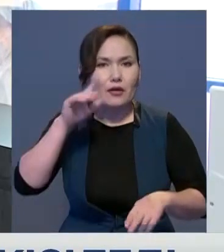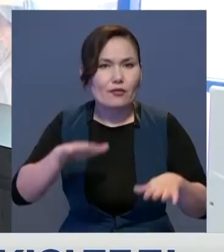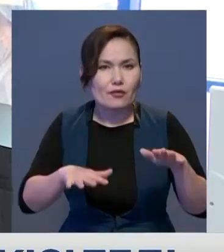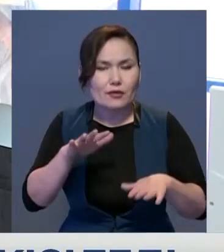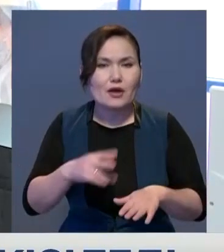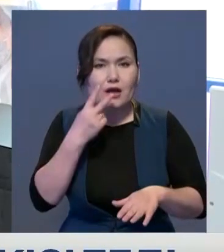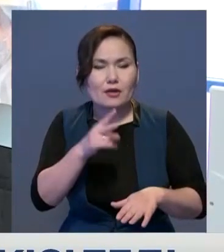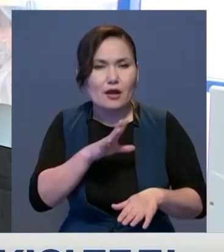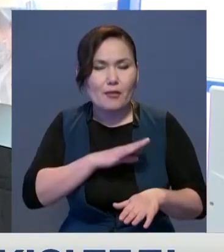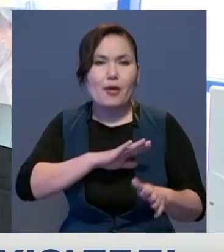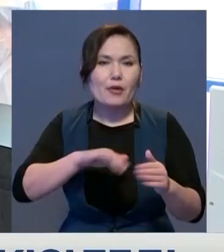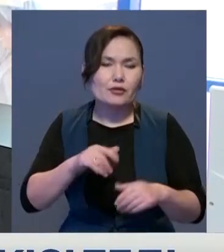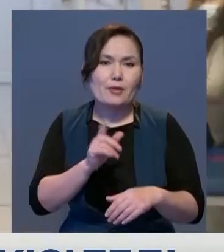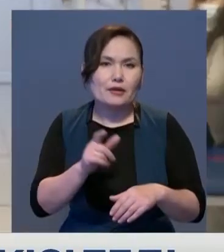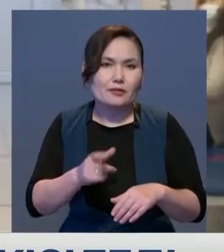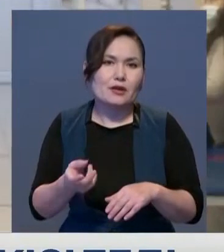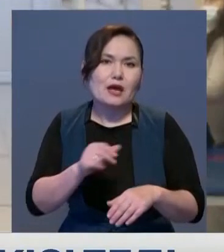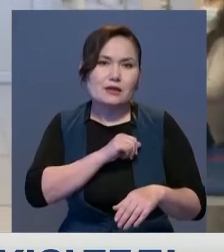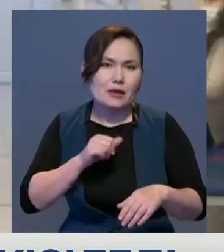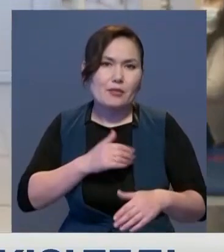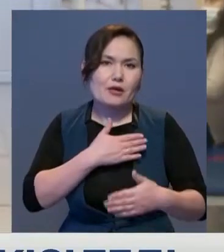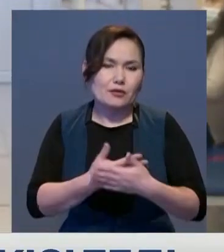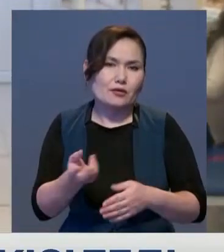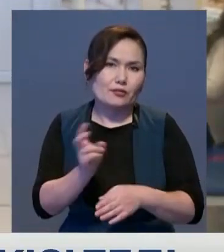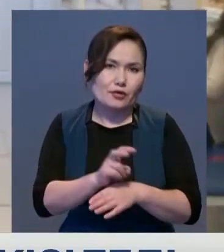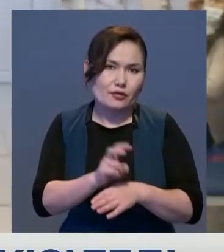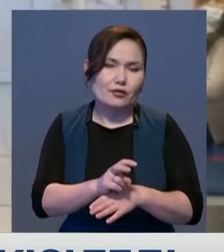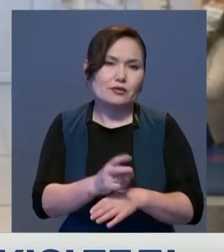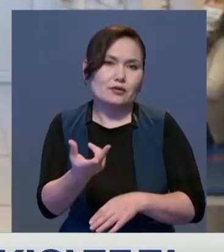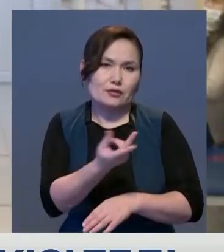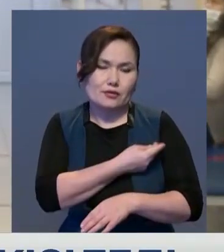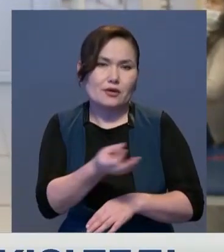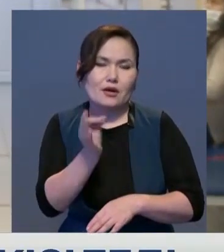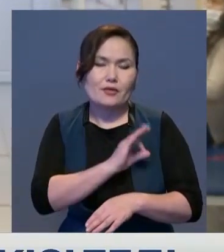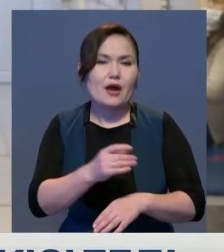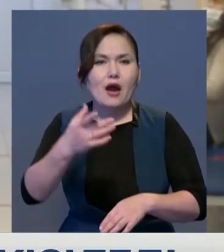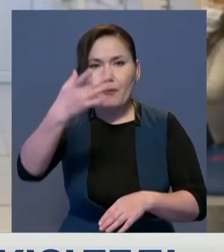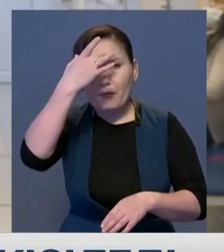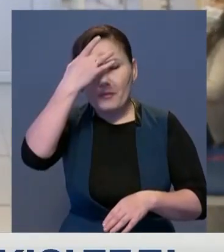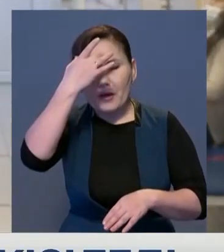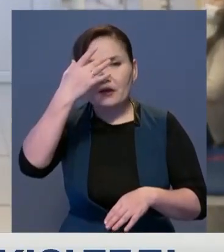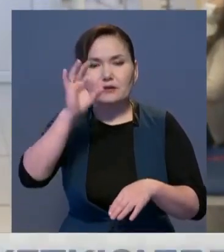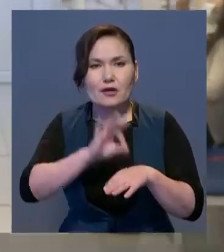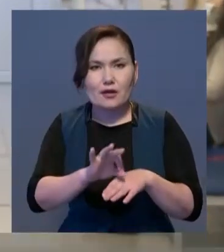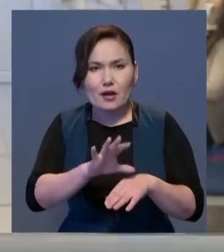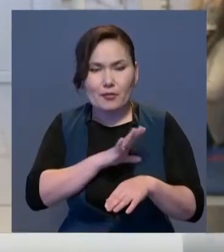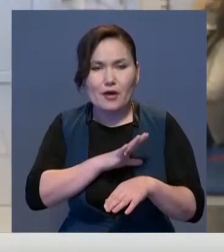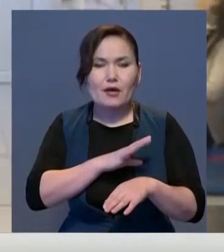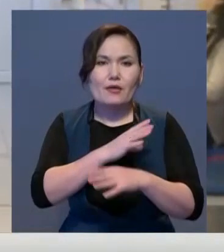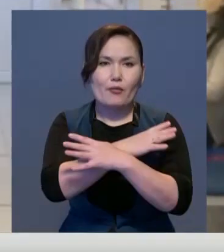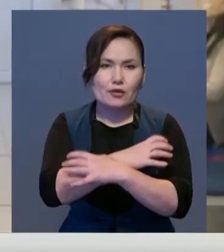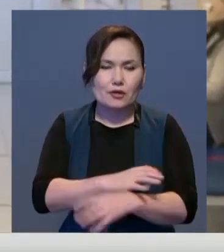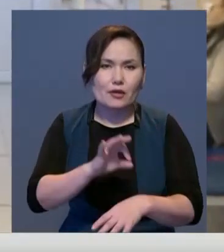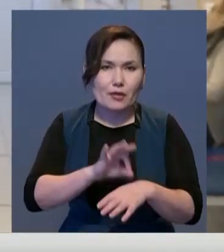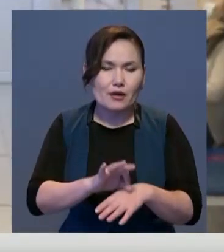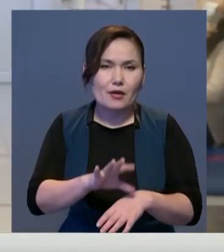кейін екпеге өз еркімен келушілер артқан. Бас ауруда болды, әлсіздік болды, сосын бұлшық еттер ауыратындар.